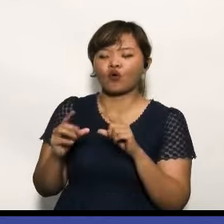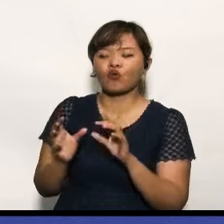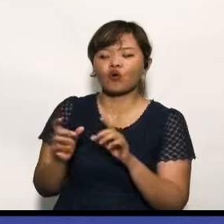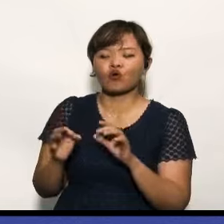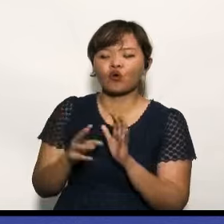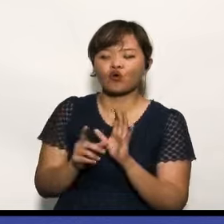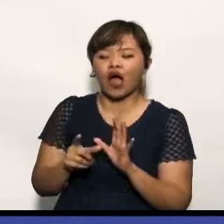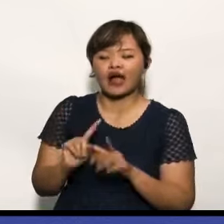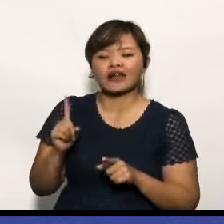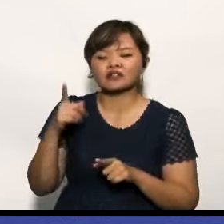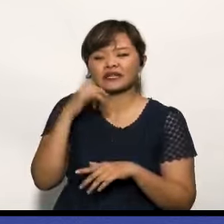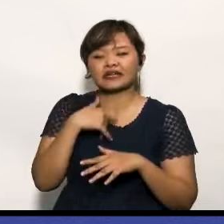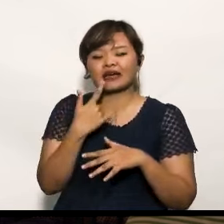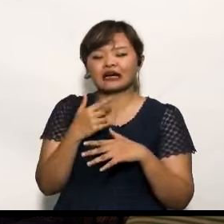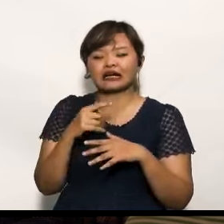overdosis come.